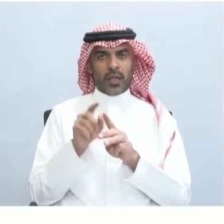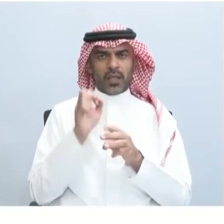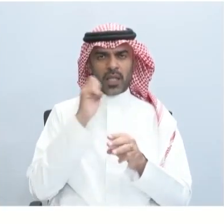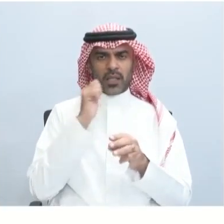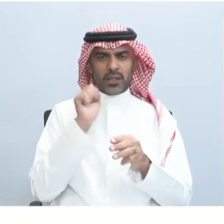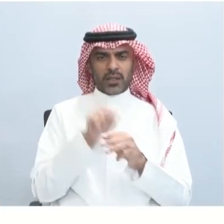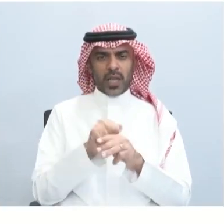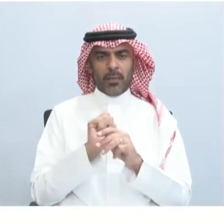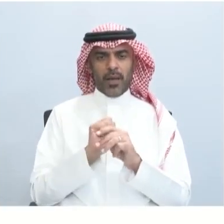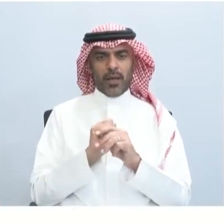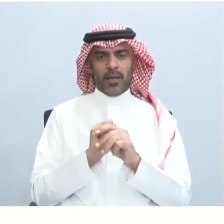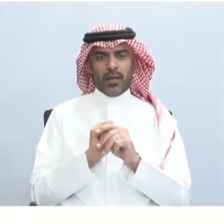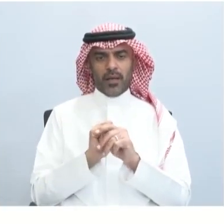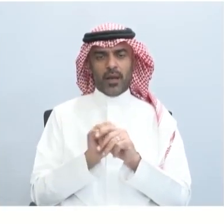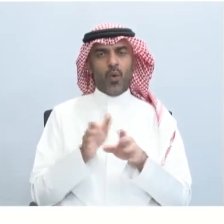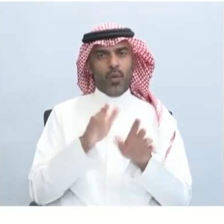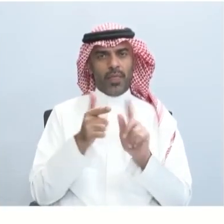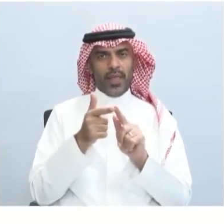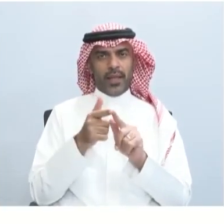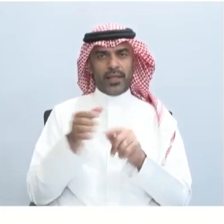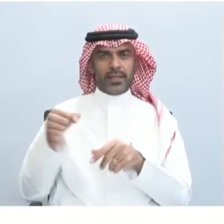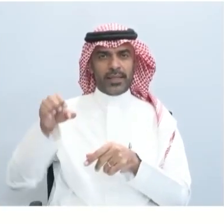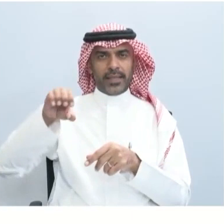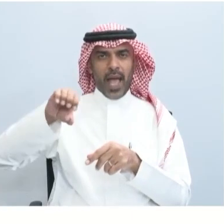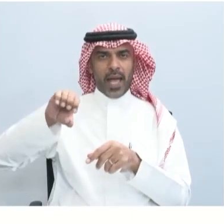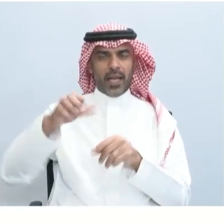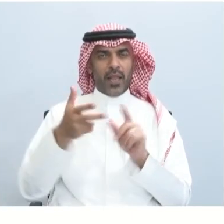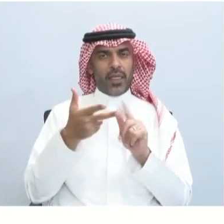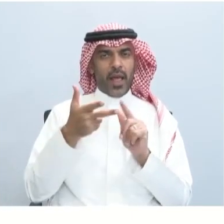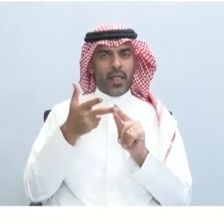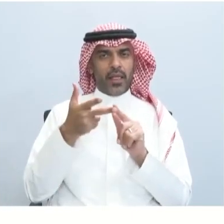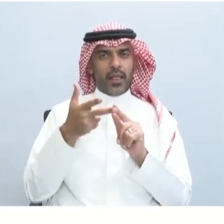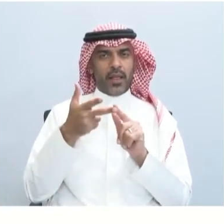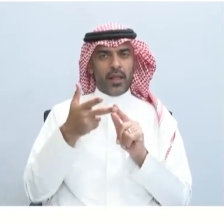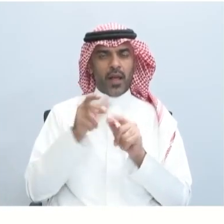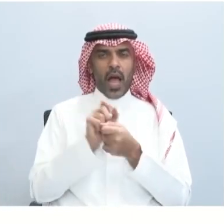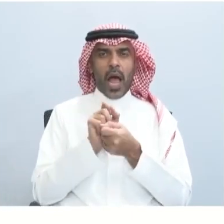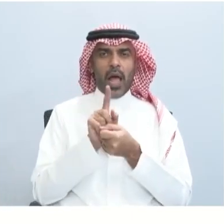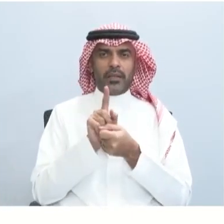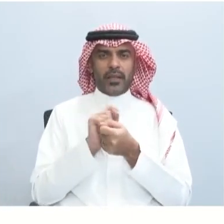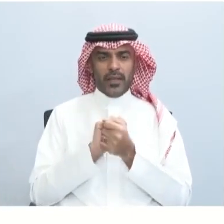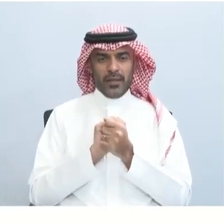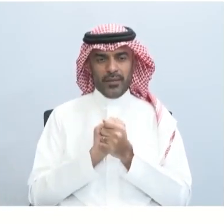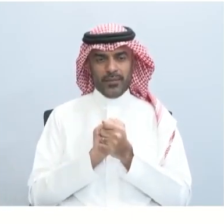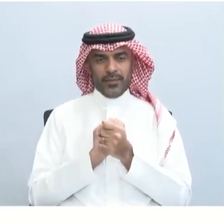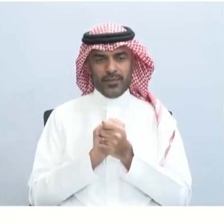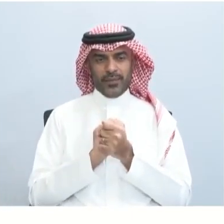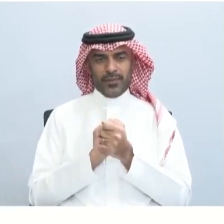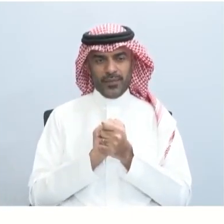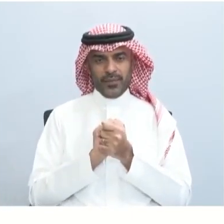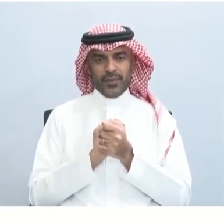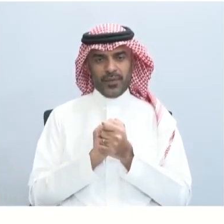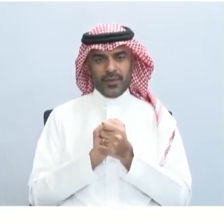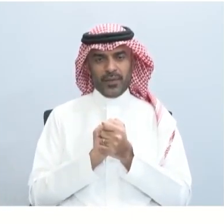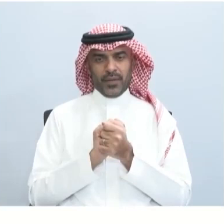تكون بالحاله السائله او قد يكون في الحاله الغازيه كهذه الصوره